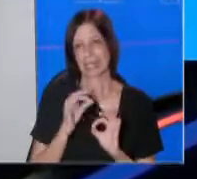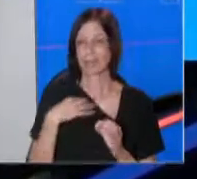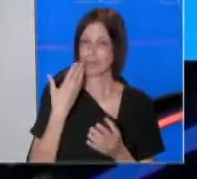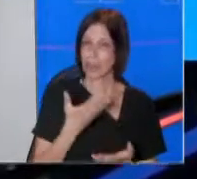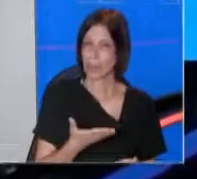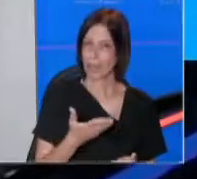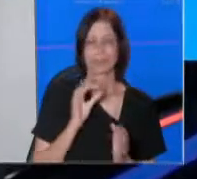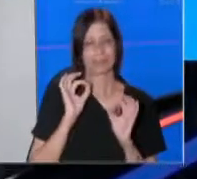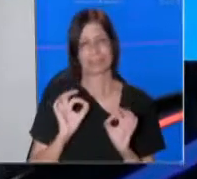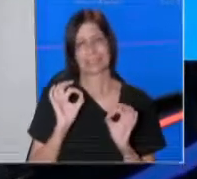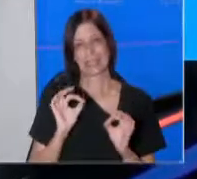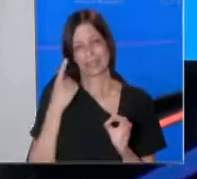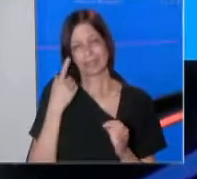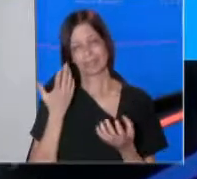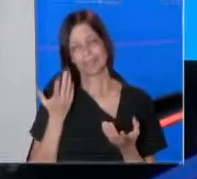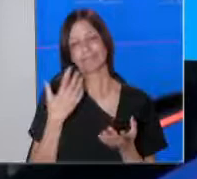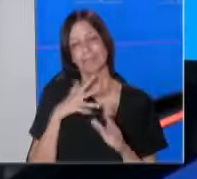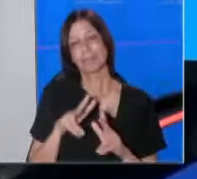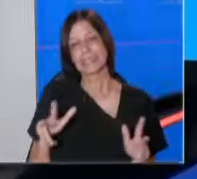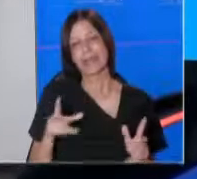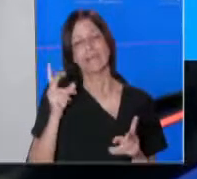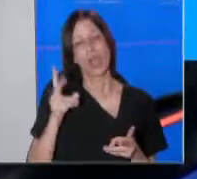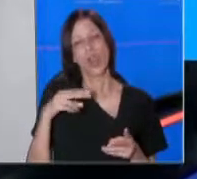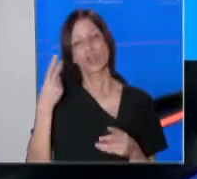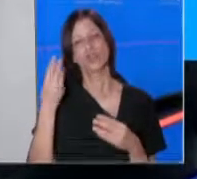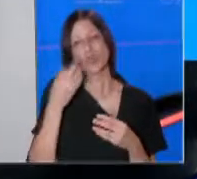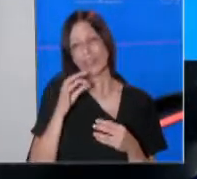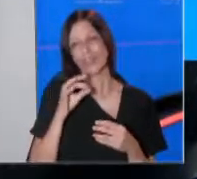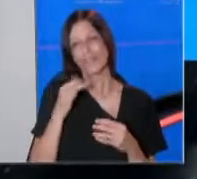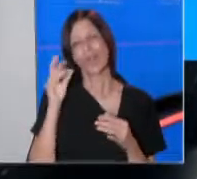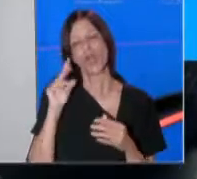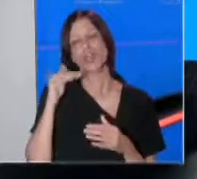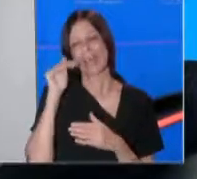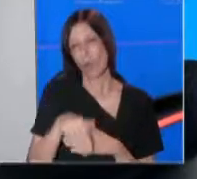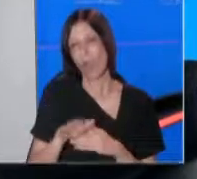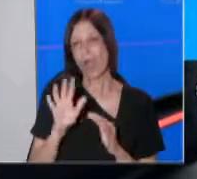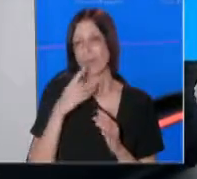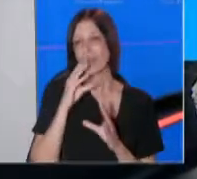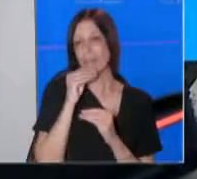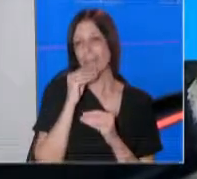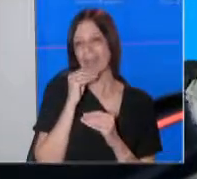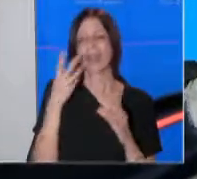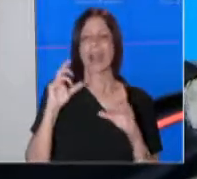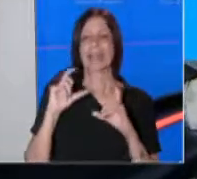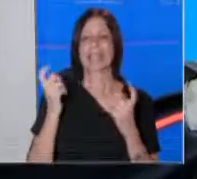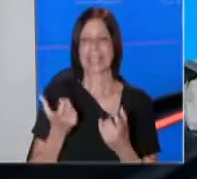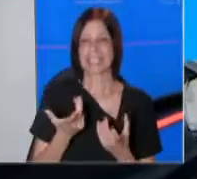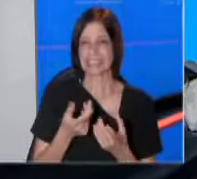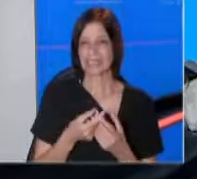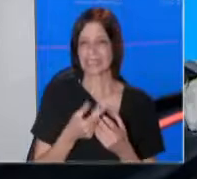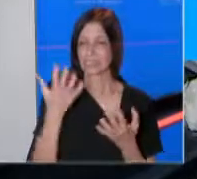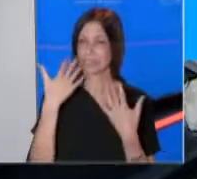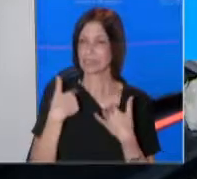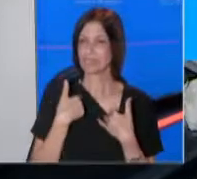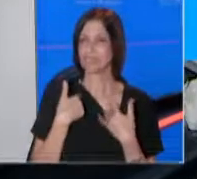האקדמית ספיר, מה שלומך? ברוך, חושבים בסדר, ואתה? אני בסדר, בהתחשב במצב יכול להיות יותר טוב, אבל גם יכול להיות יותר גרוע. בואי נדבר רגע על הכנס.